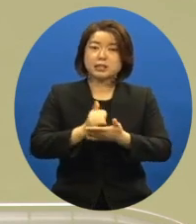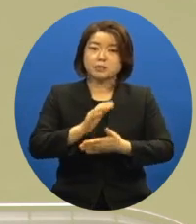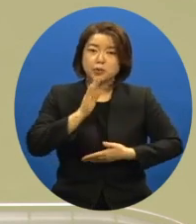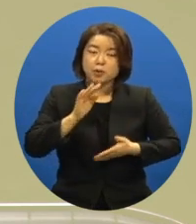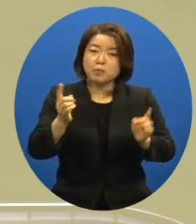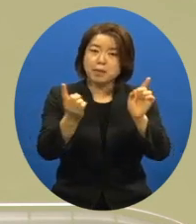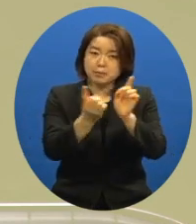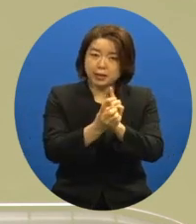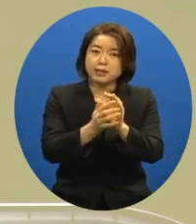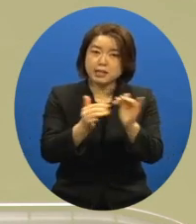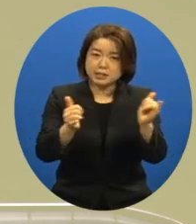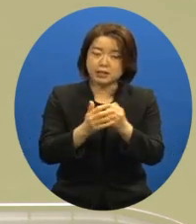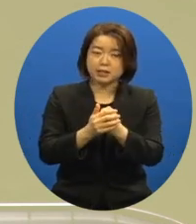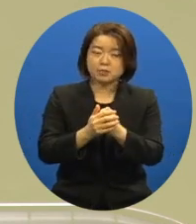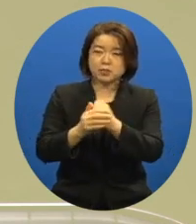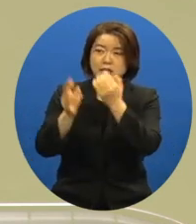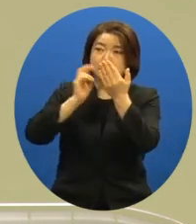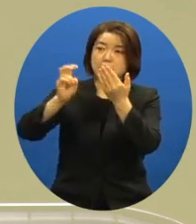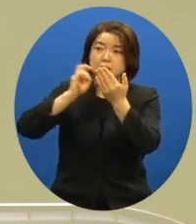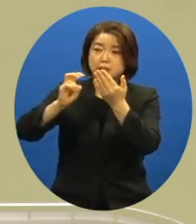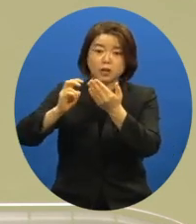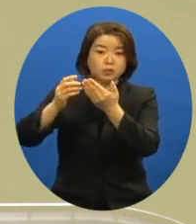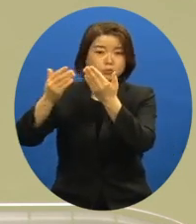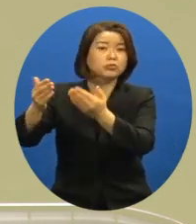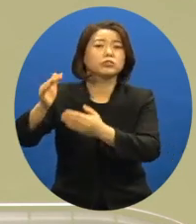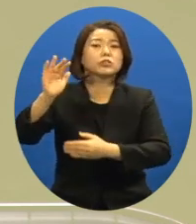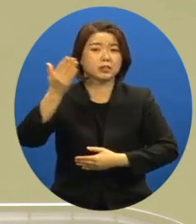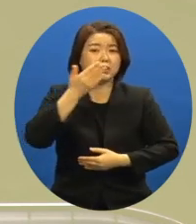사람은 찬송하지 않을 수가 없습니다.